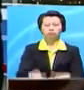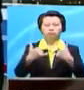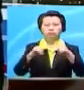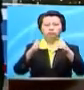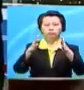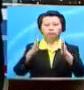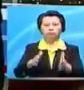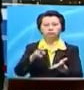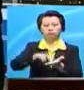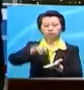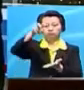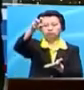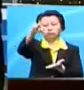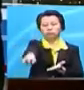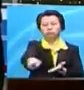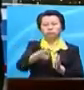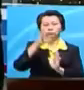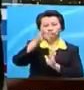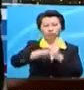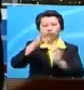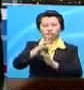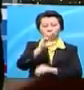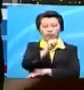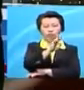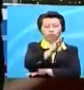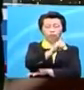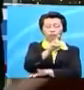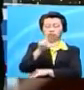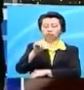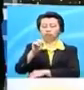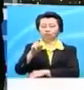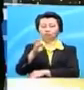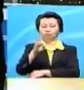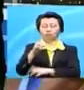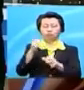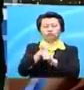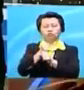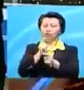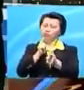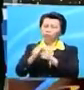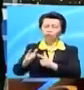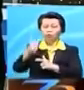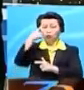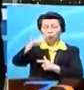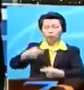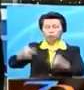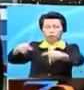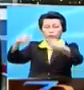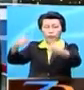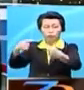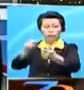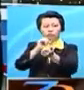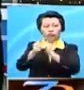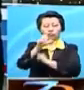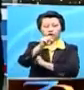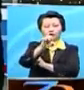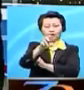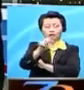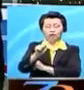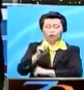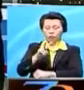Atlet lompat jauh Paralimpik Negara Abdul Latif Rumli mendapat lampu hijau untuk bertanding dalam Sukan SEA Kuala